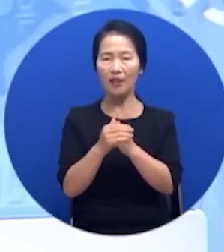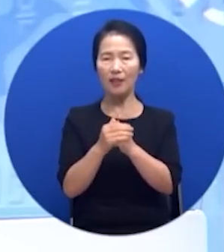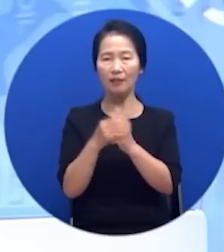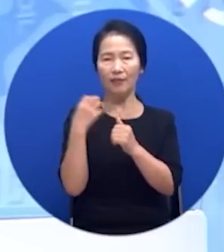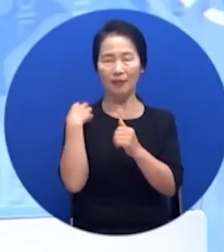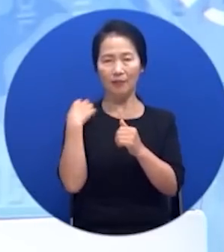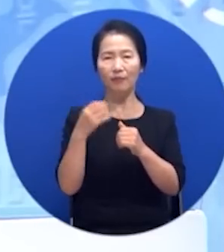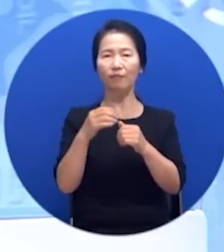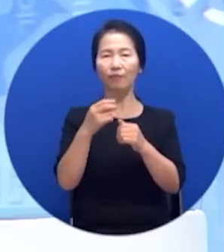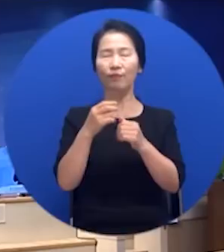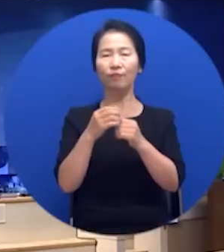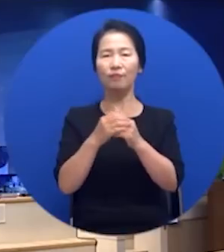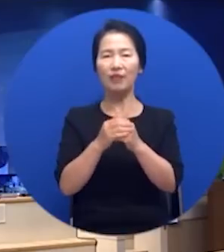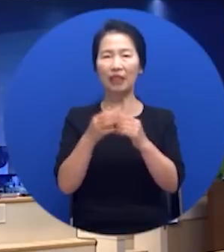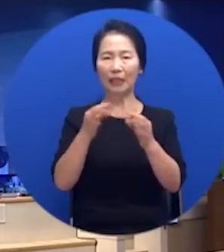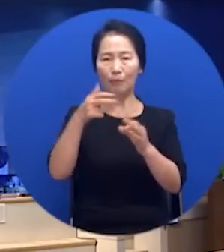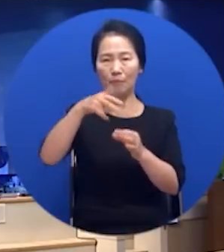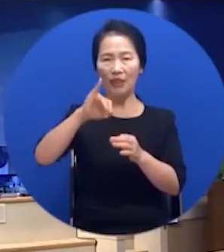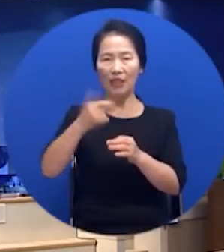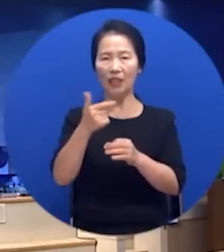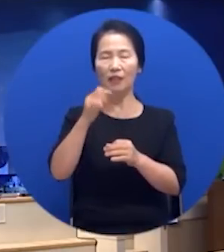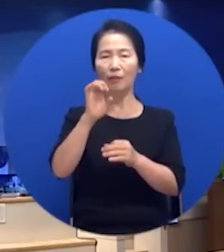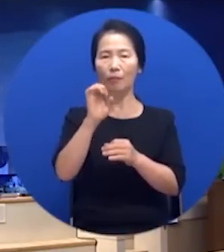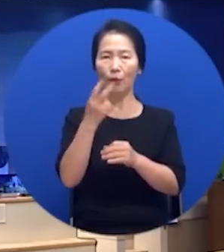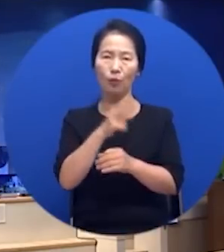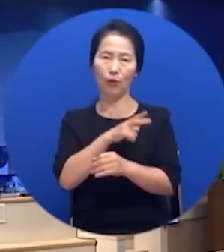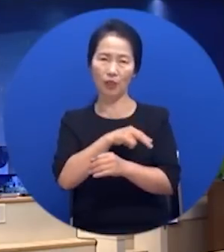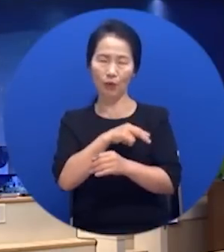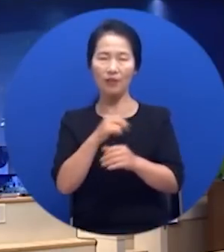개회사를 해주시겠습니다.